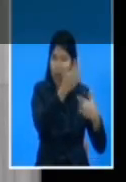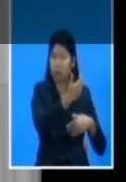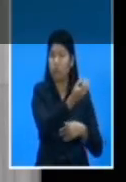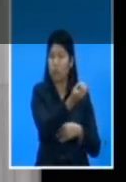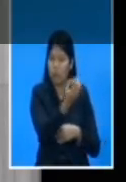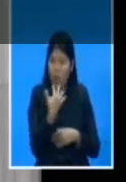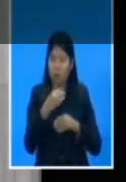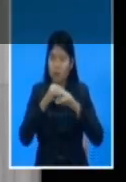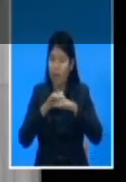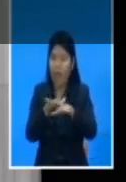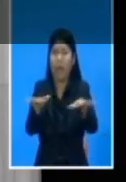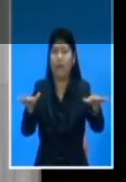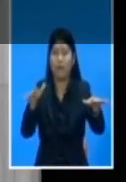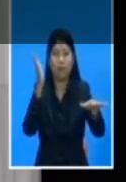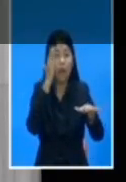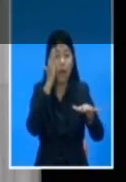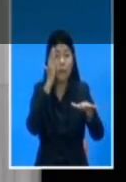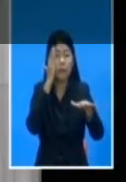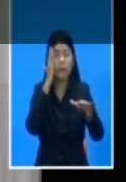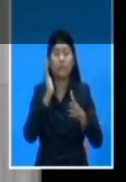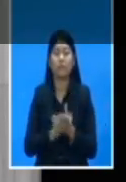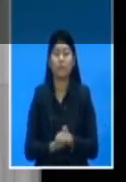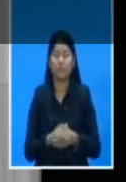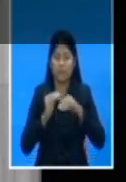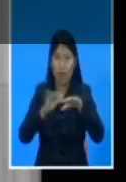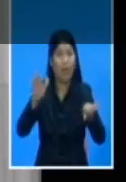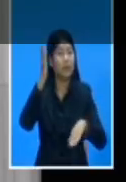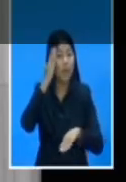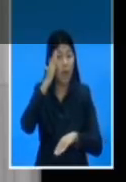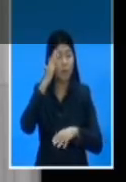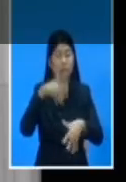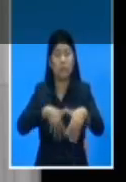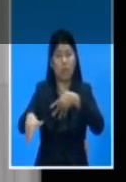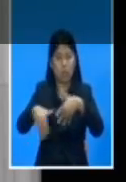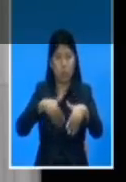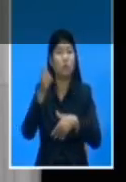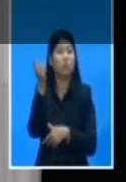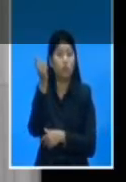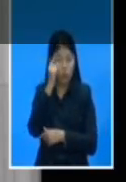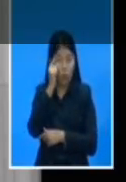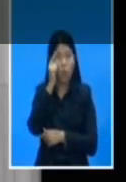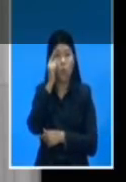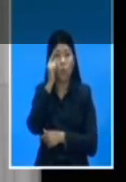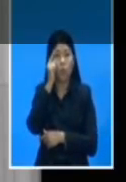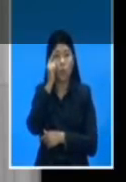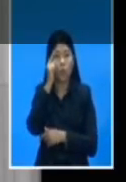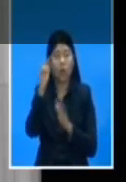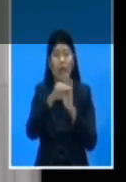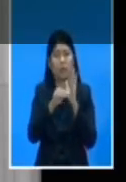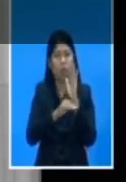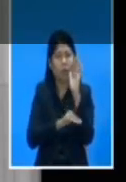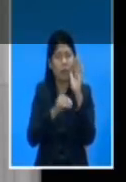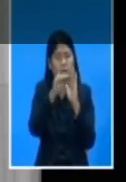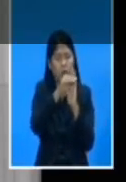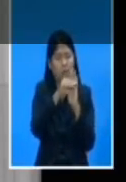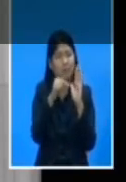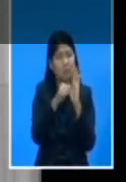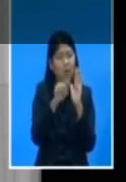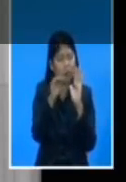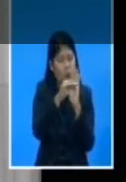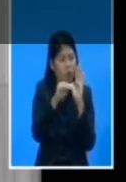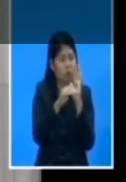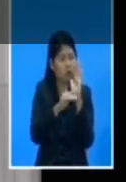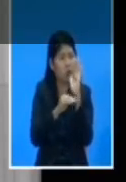าธารณชาติและจะต้องให้ประชาชนเข้าถึงรู้ความคืบหน้าของทุกขั้นตอนในกระบวนการยุติ